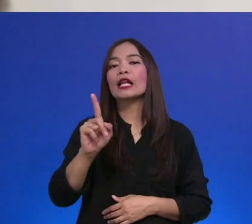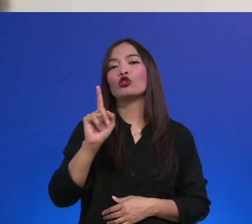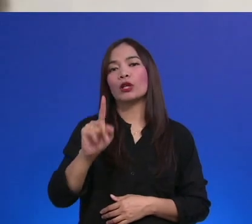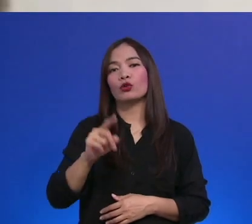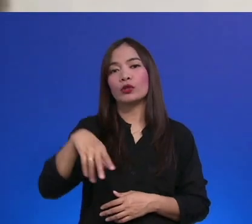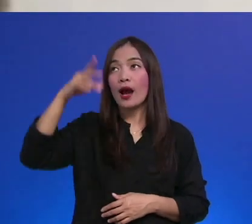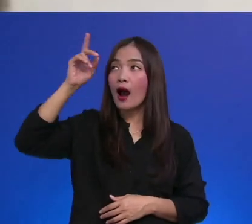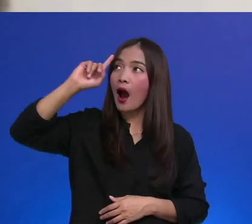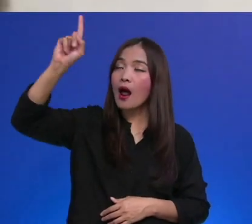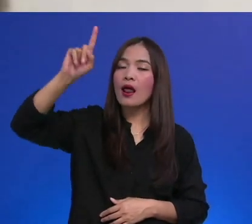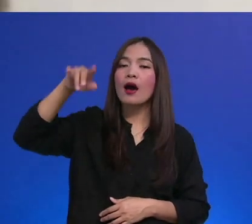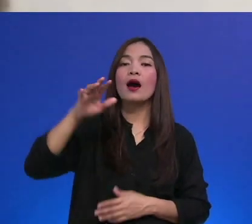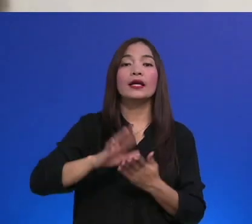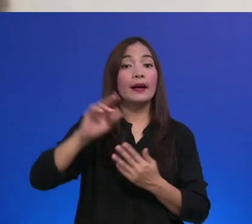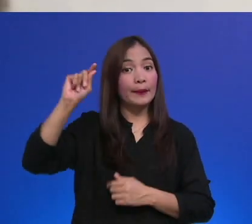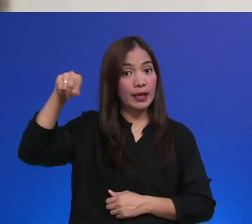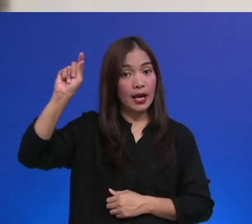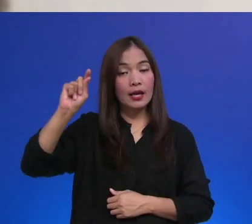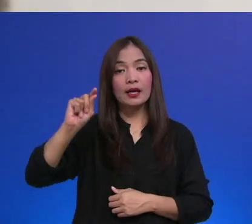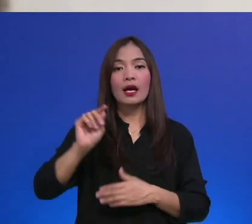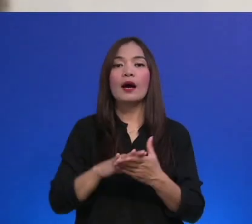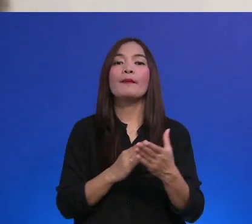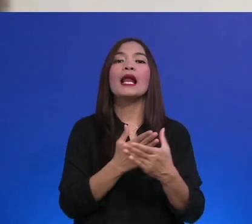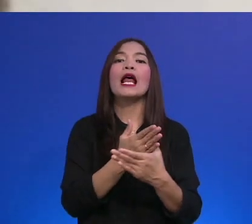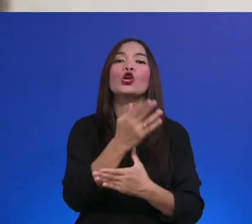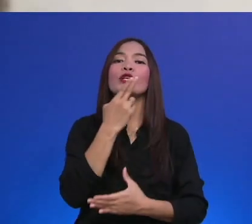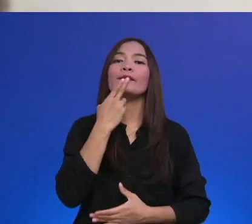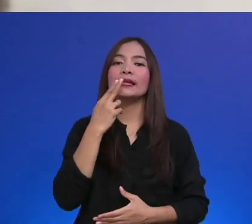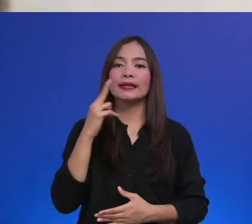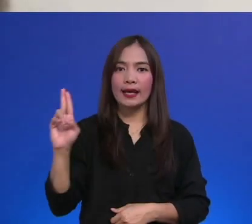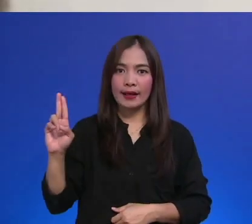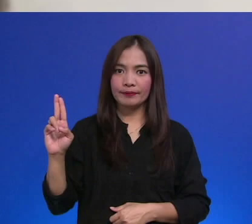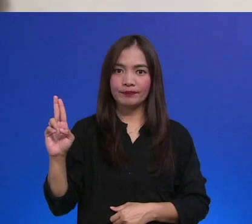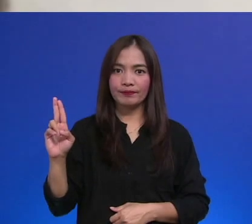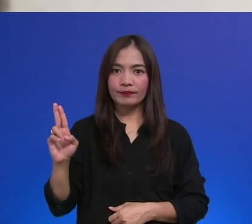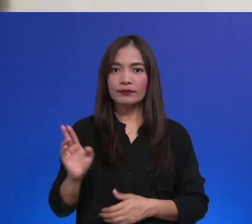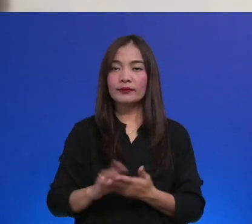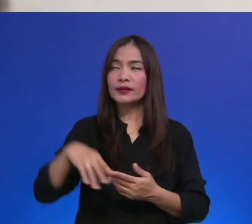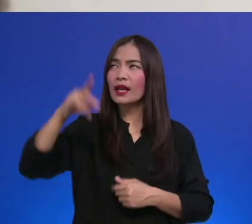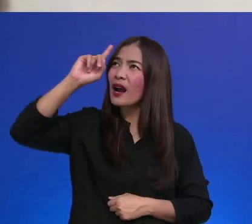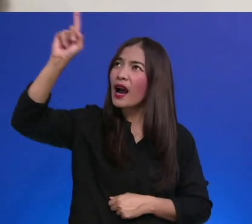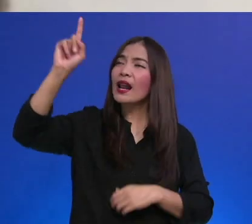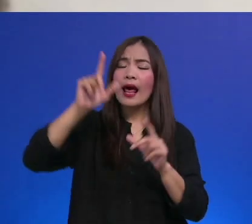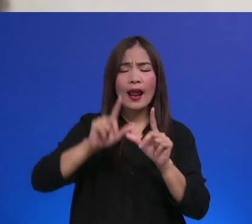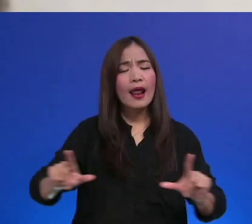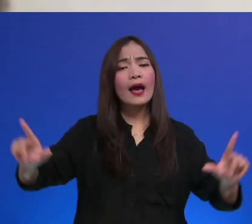benar ini dengan percaya dia layak dipercayai